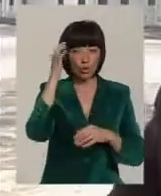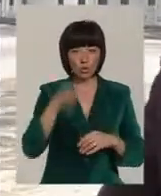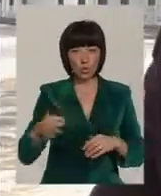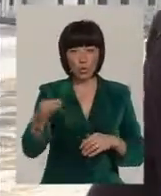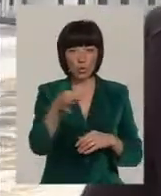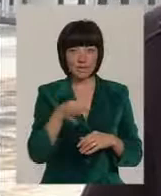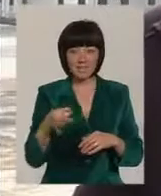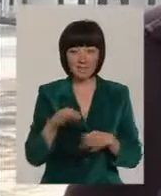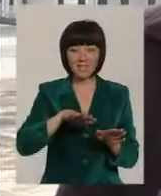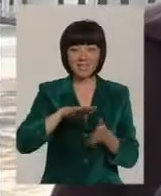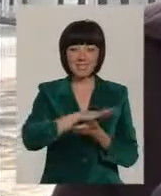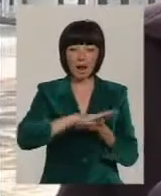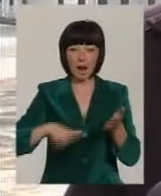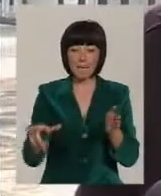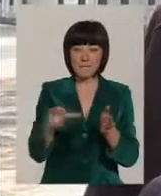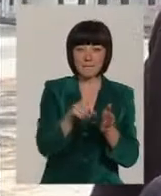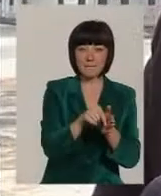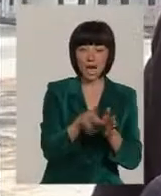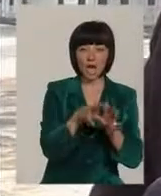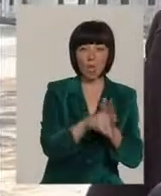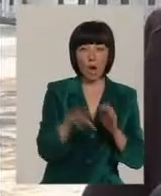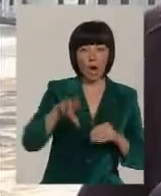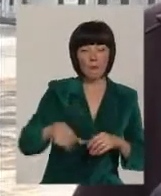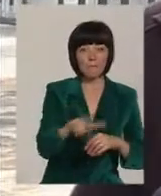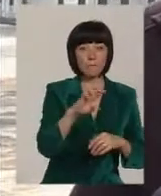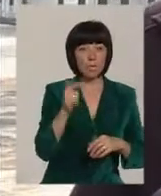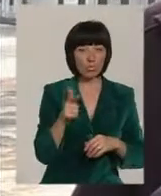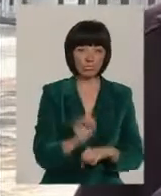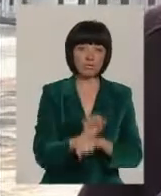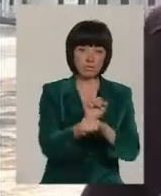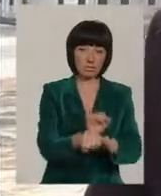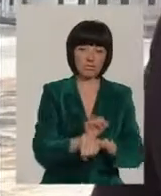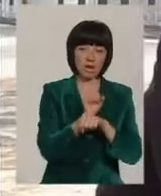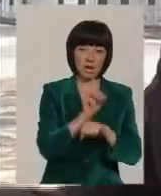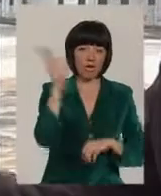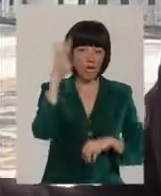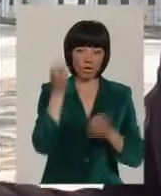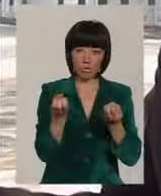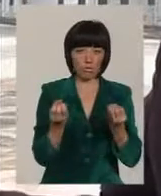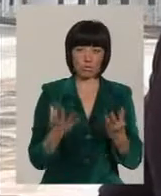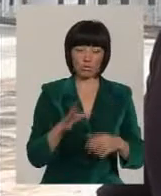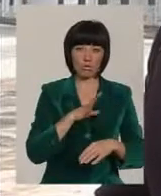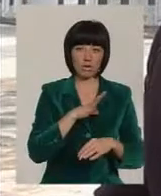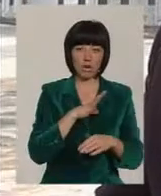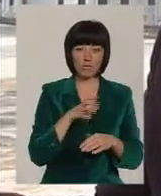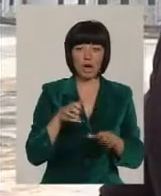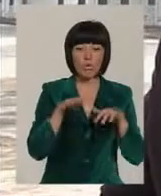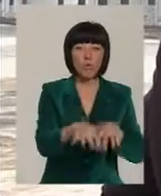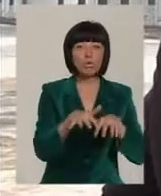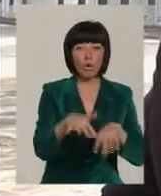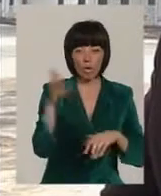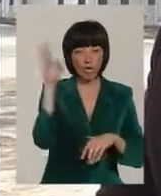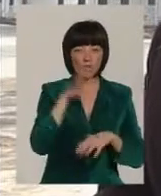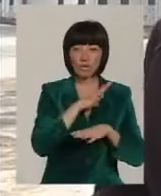далі притока йде Південного Бугу, вода просто була стоячою. Ну, протоку не було.